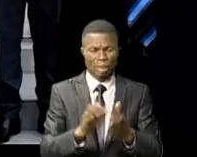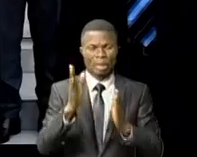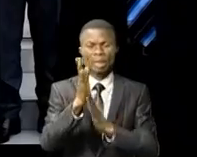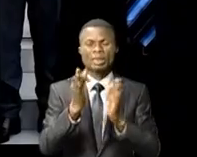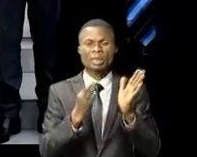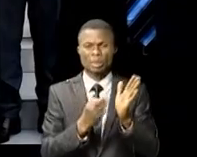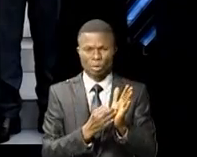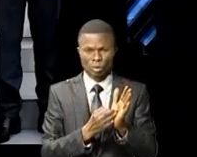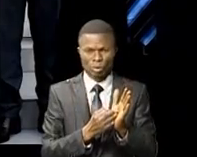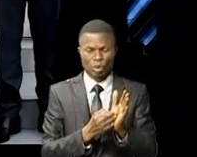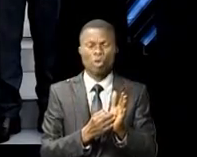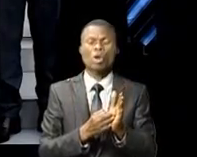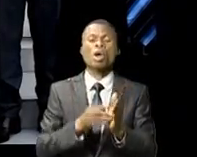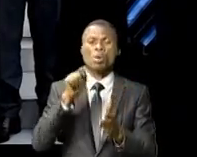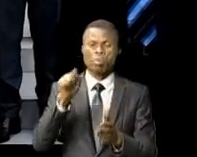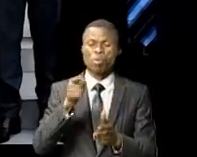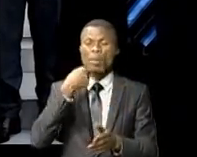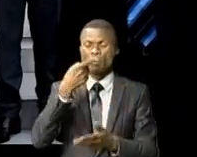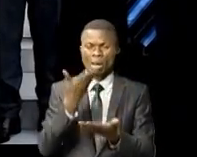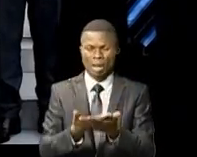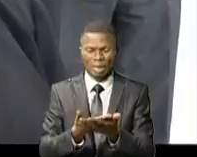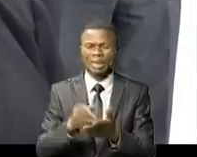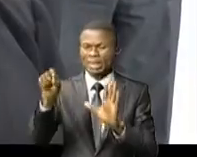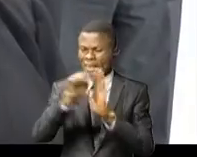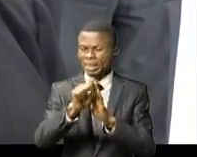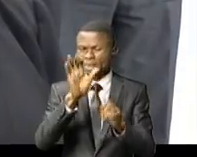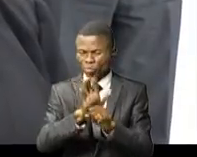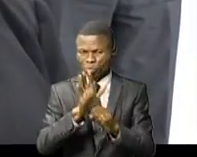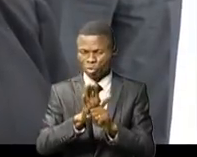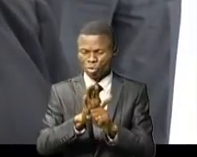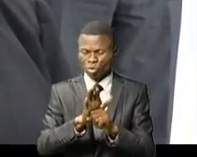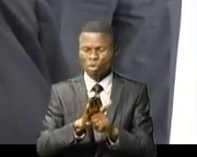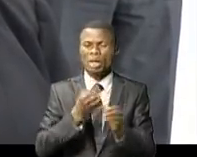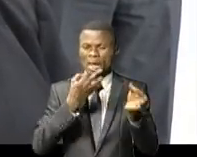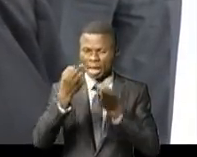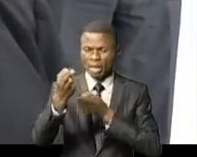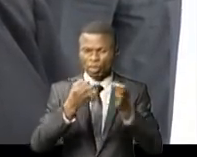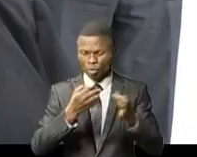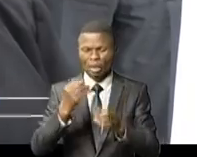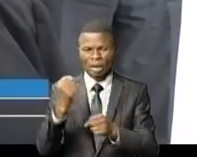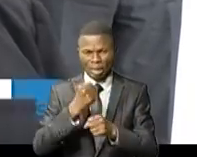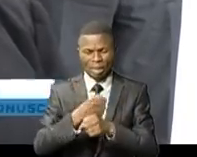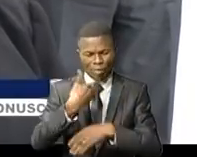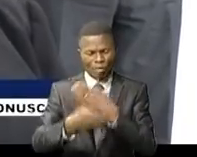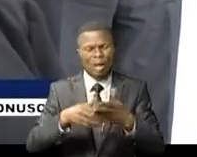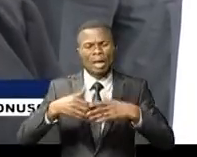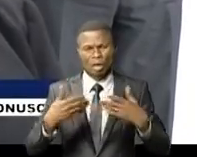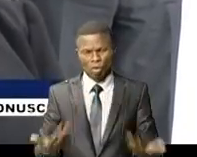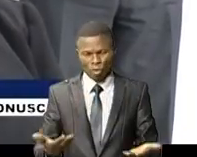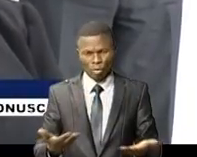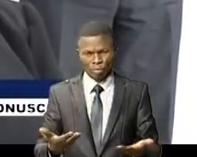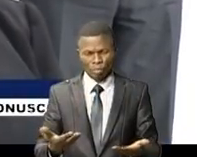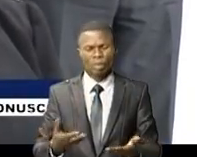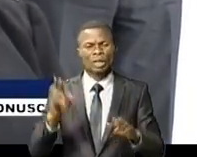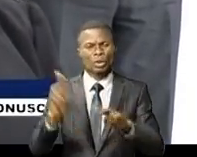18 jalons et beaucoup d'indicateurs qui expliquent comment le travail doit être fait, donc mis